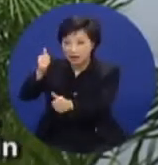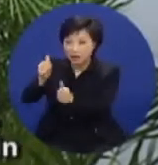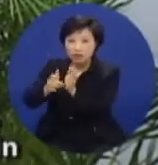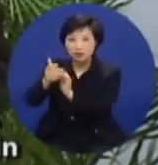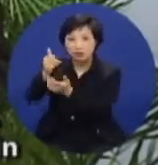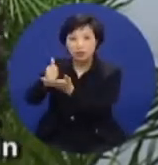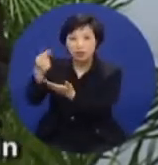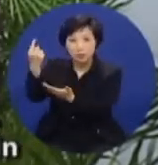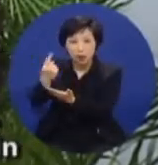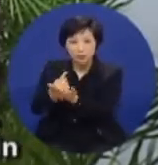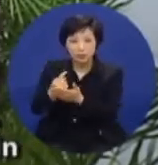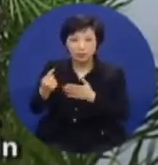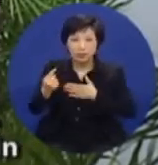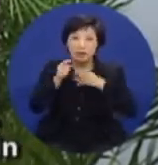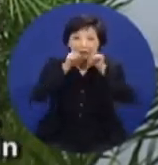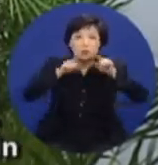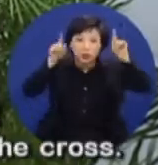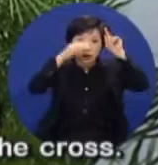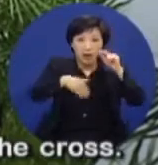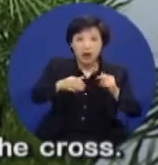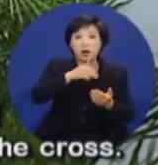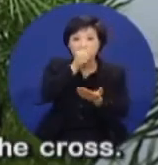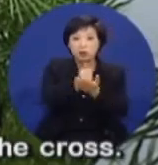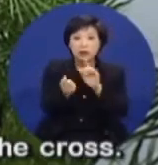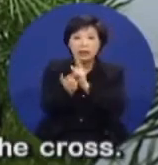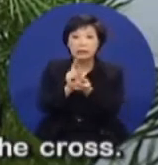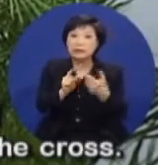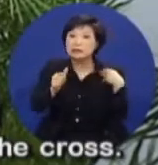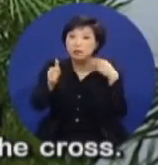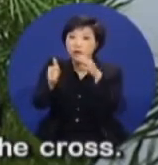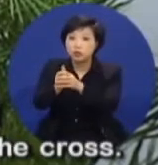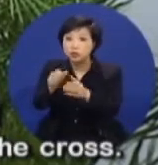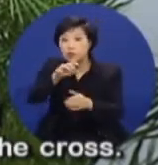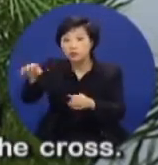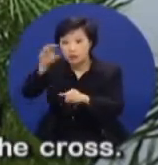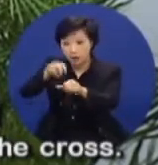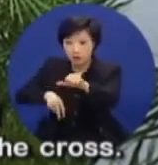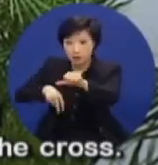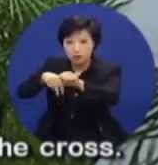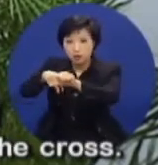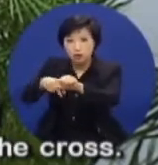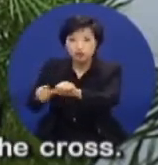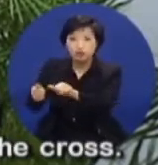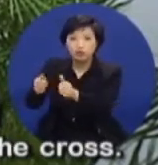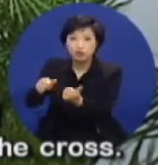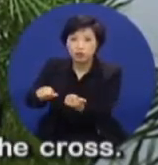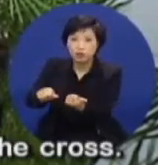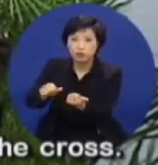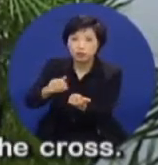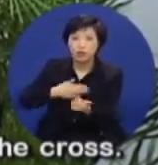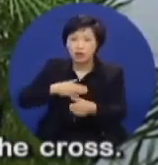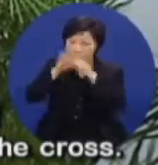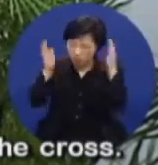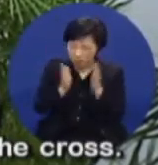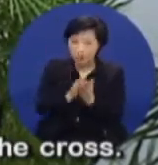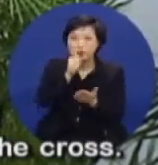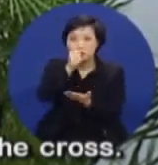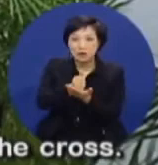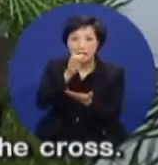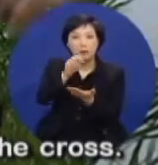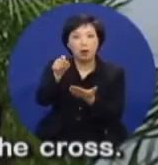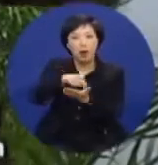내가 지금 깔 퇴 를 태신 줄 뭐 주고 십자가에 달려 죽어서 내 죄 값 중 가